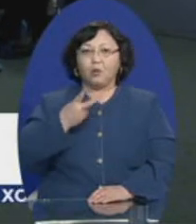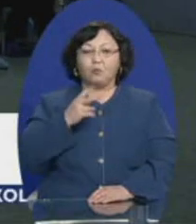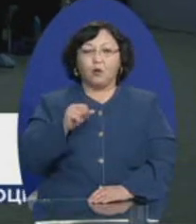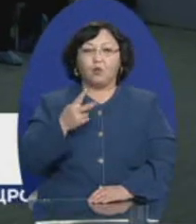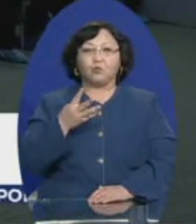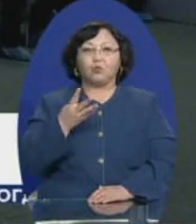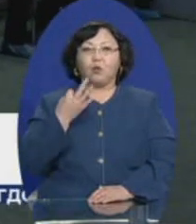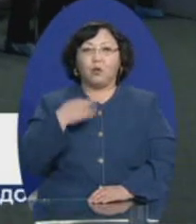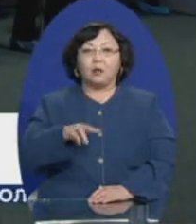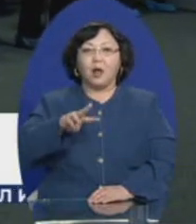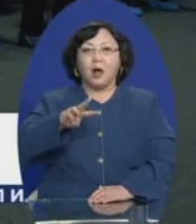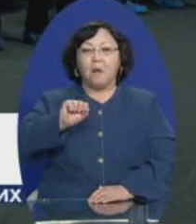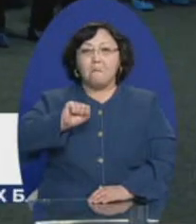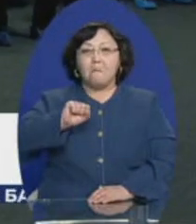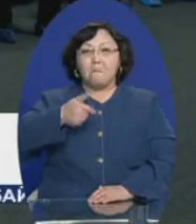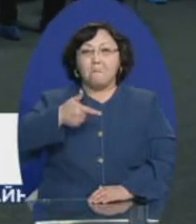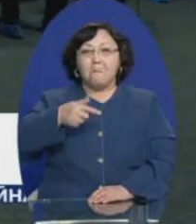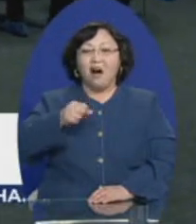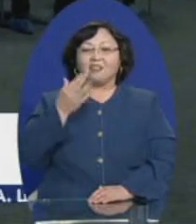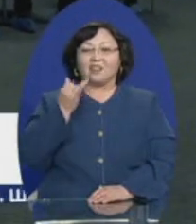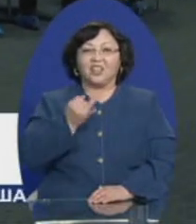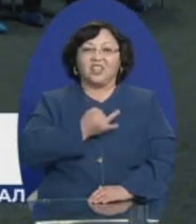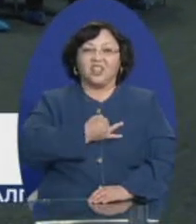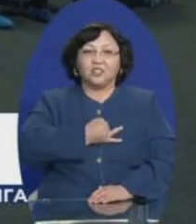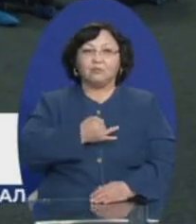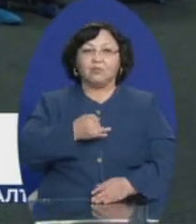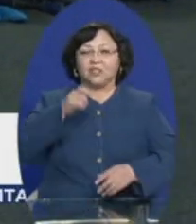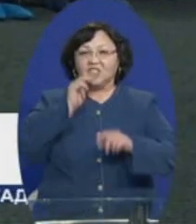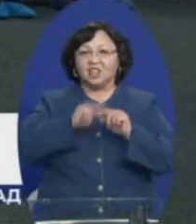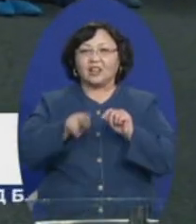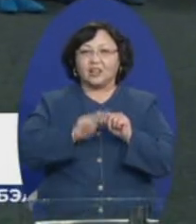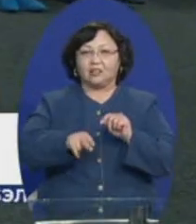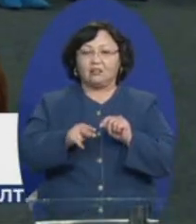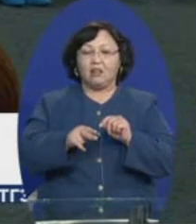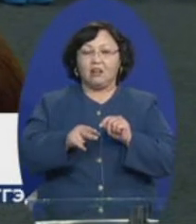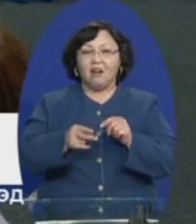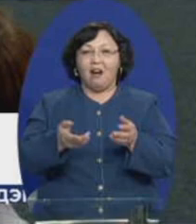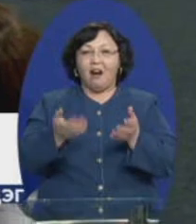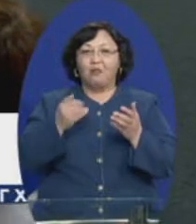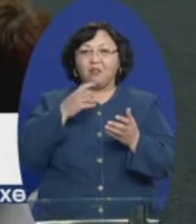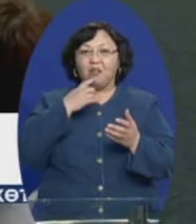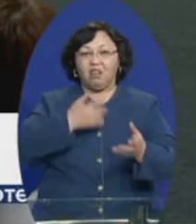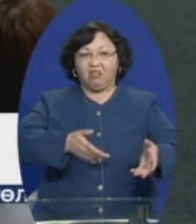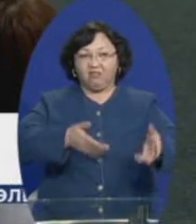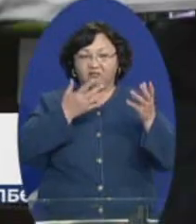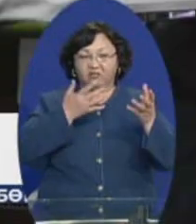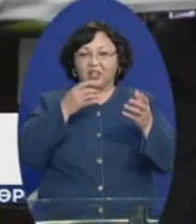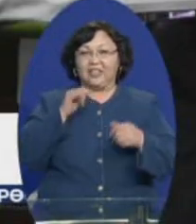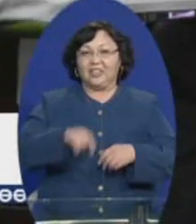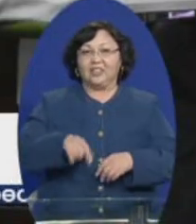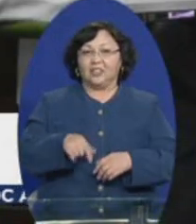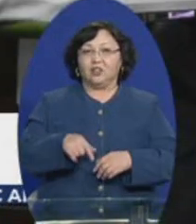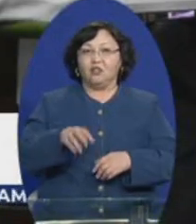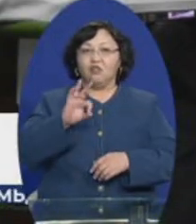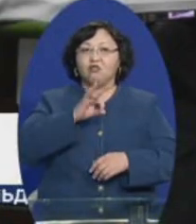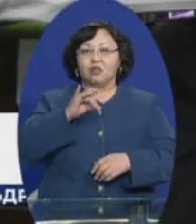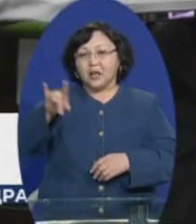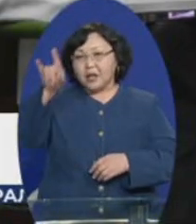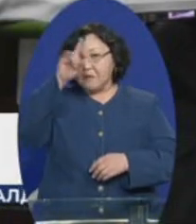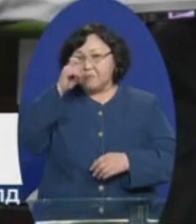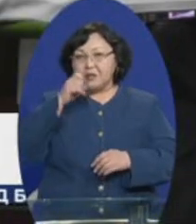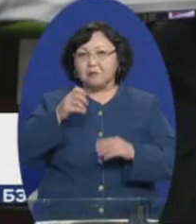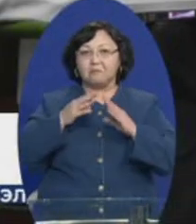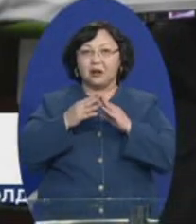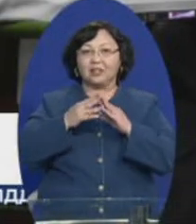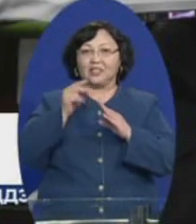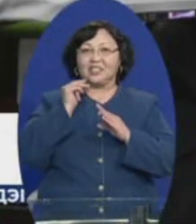орно. Магадлангийн шалгуур үзүүлэлтэн дээр бидний төрөний яригдсантай ижилхэн нөгөө өрхийн эмнэлгийн барилга байгууламжийн чанар